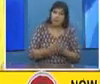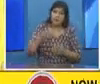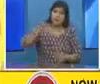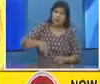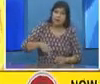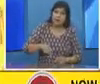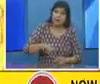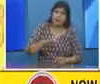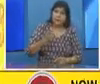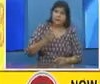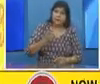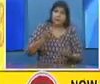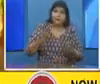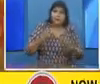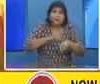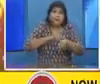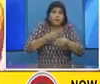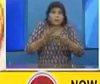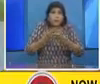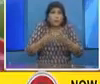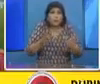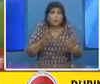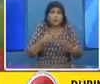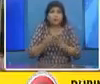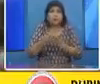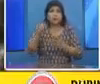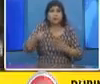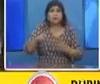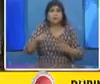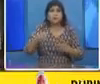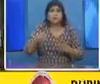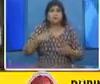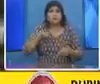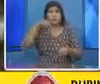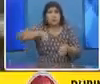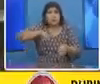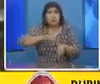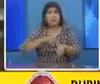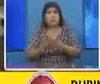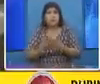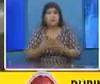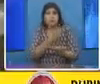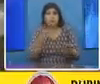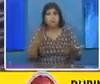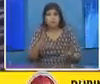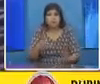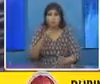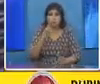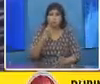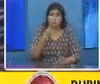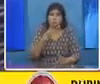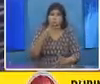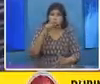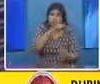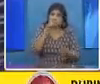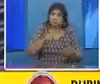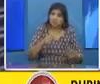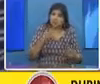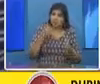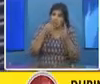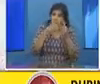अब हम अनलॉक के दौर में अनलॉक के समय में दो बातों पर बहुत